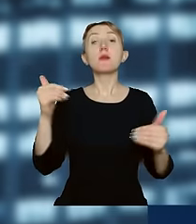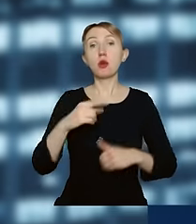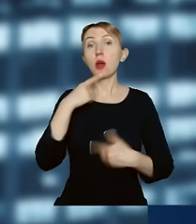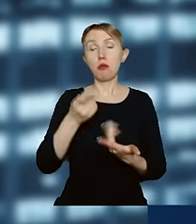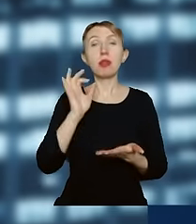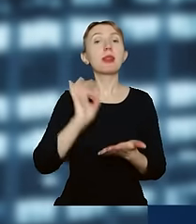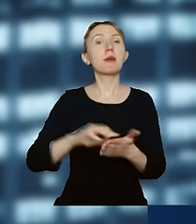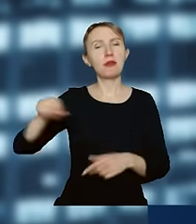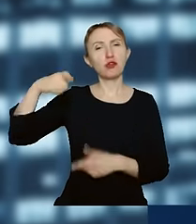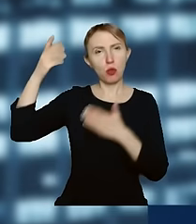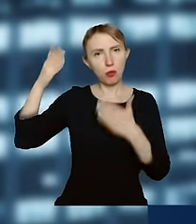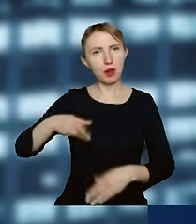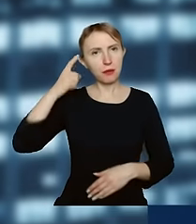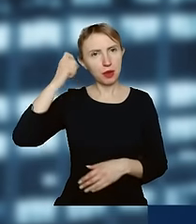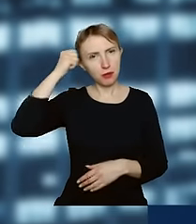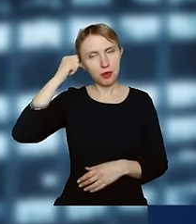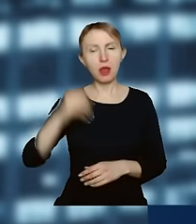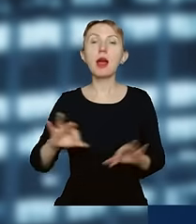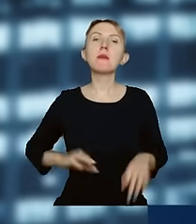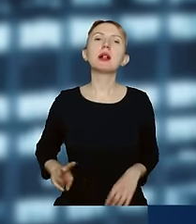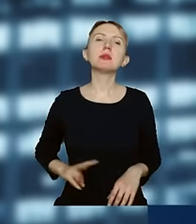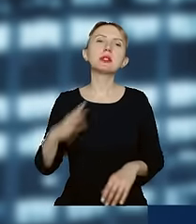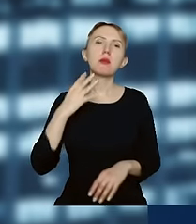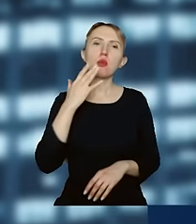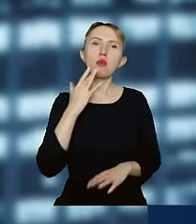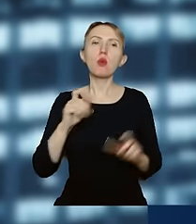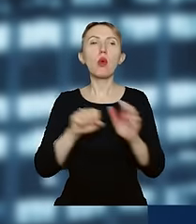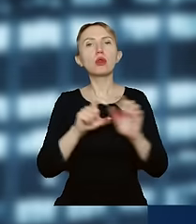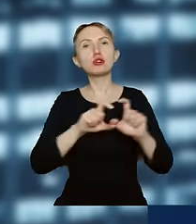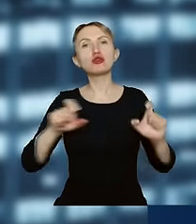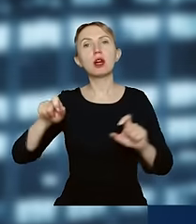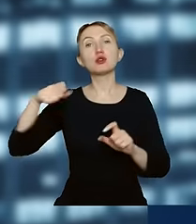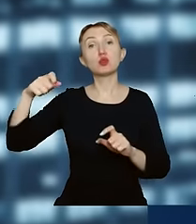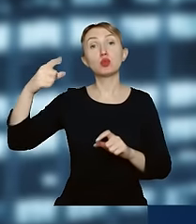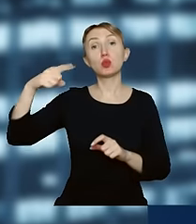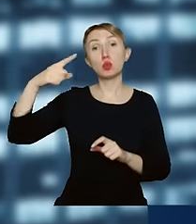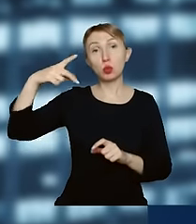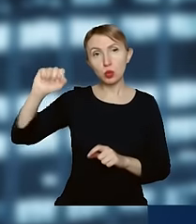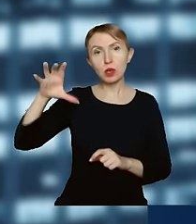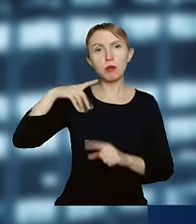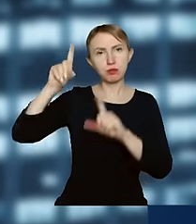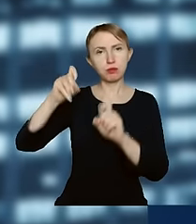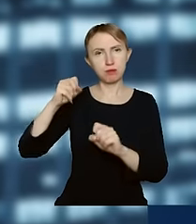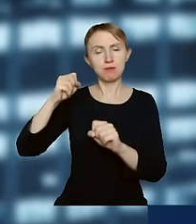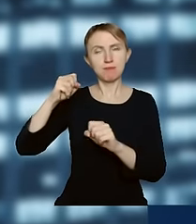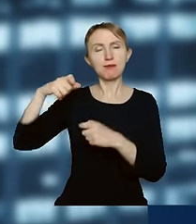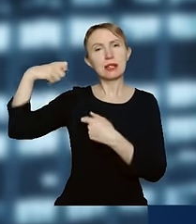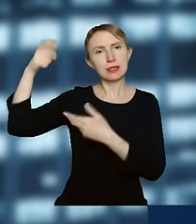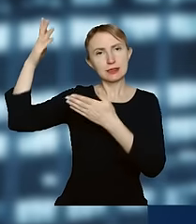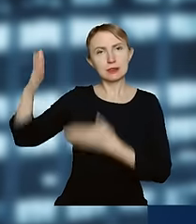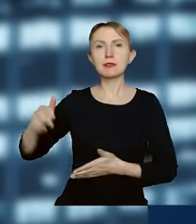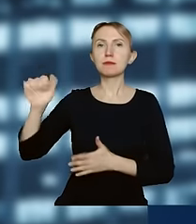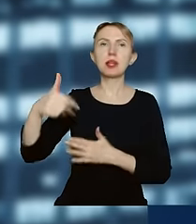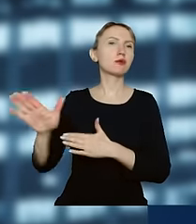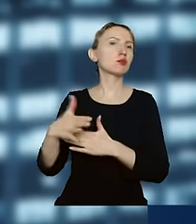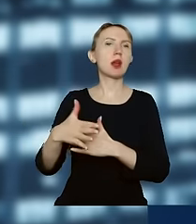pamięta. Pan minister podkreślał, że odkąd Andrzej Duda objął swój urząd, to 1 marca